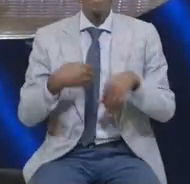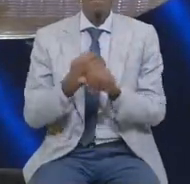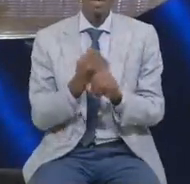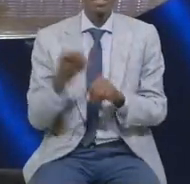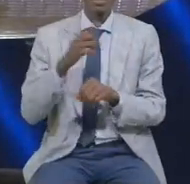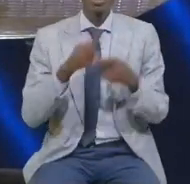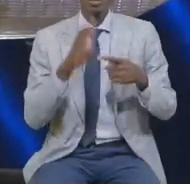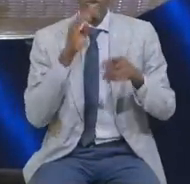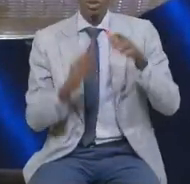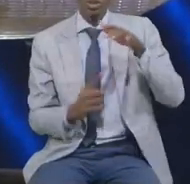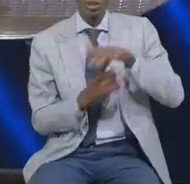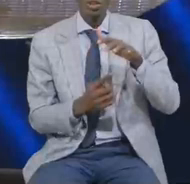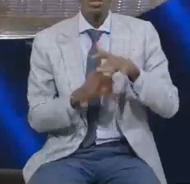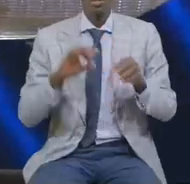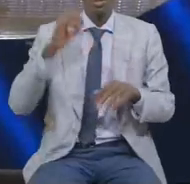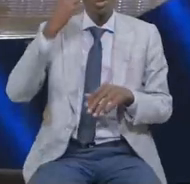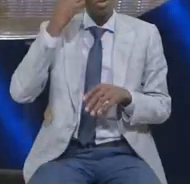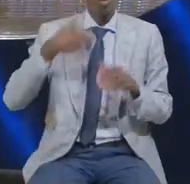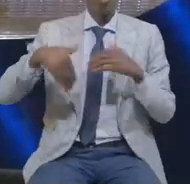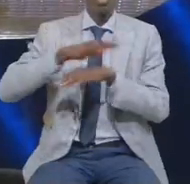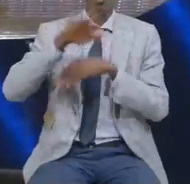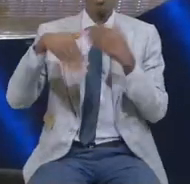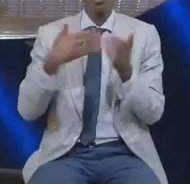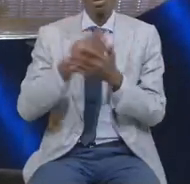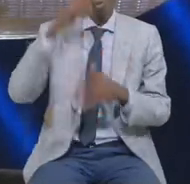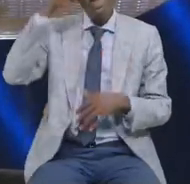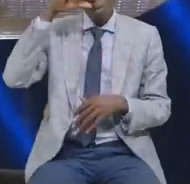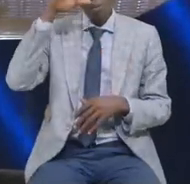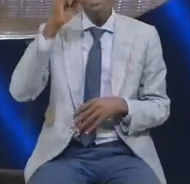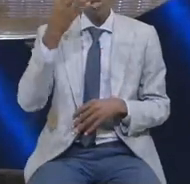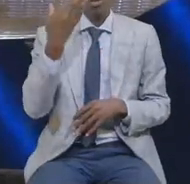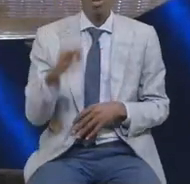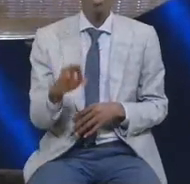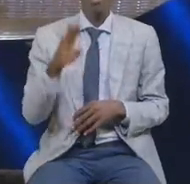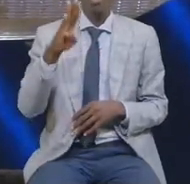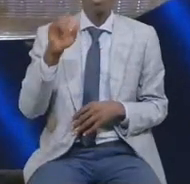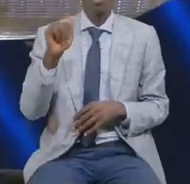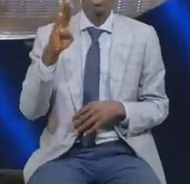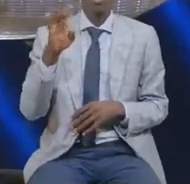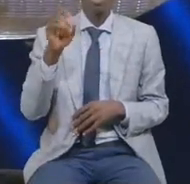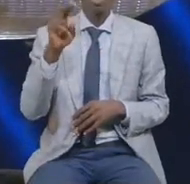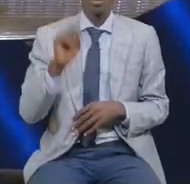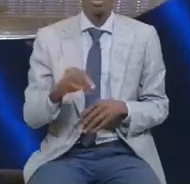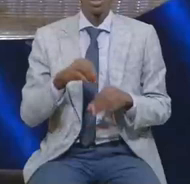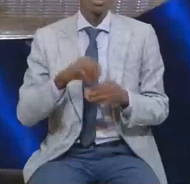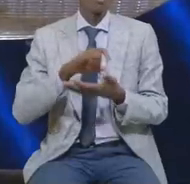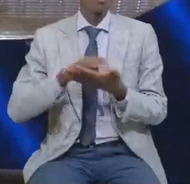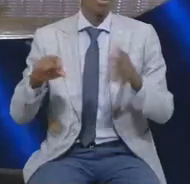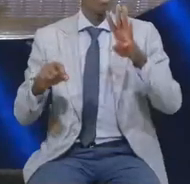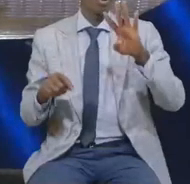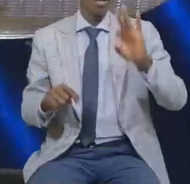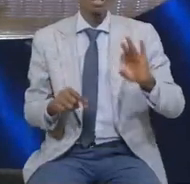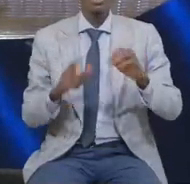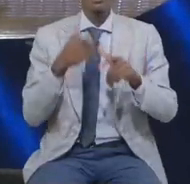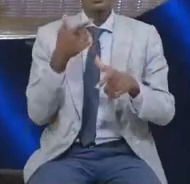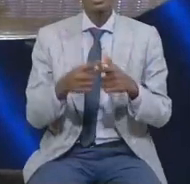chef suprême de tous les sages de Babylone. Verset 49 qui dit, Daniel